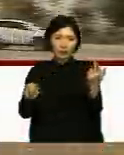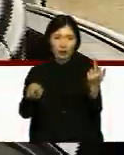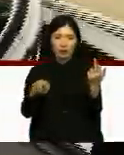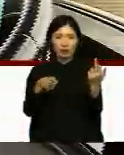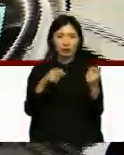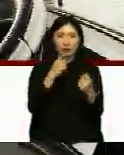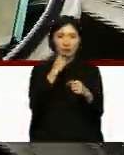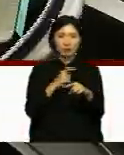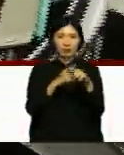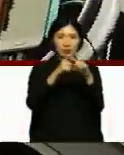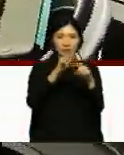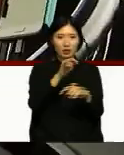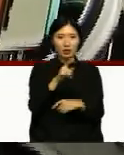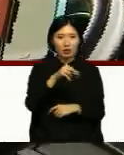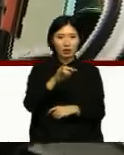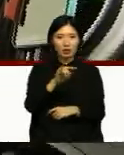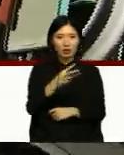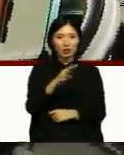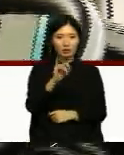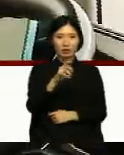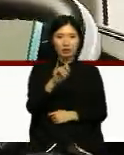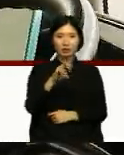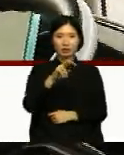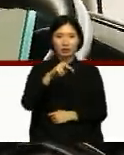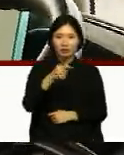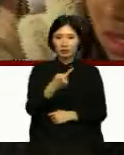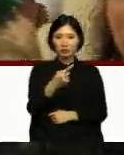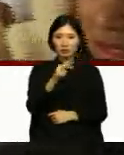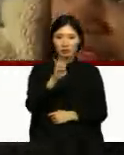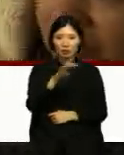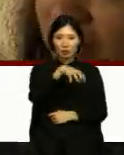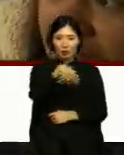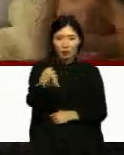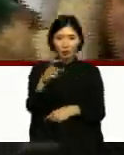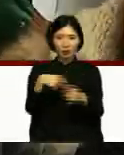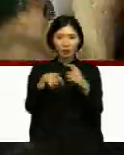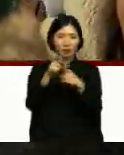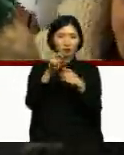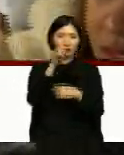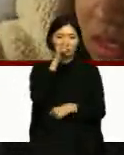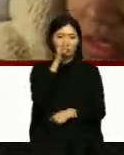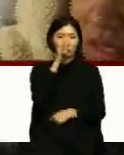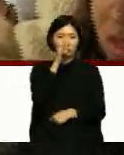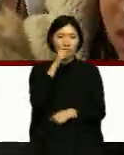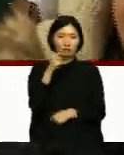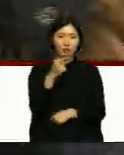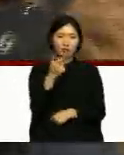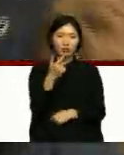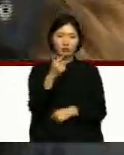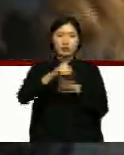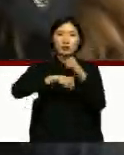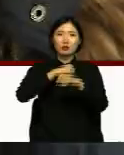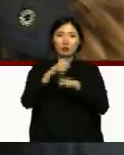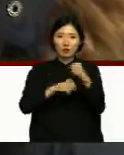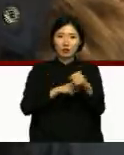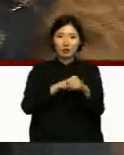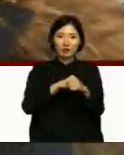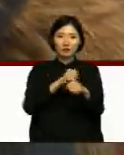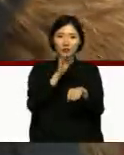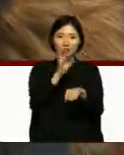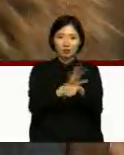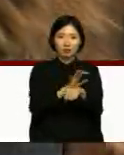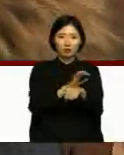등 4개소를 추가로 경유합니다. 하루 6천 원의 이용권으로 자유롭게 주요 관광지를 둘러볼 수 있다는 장점